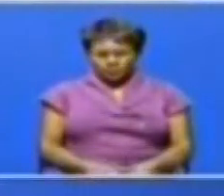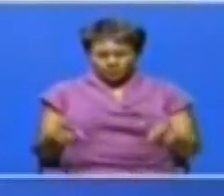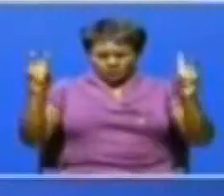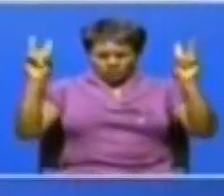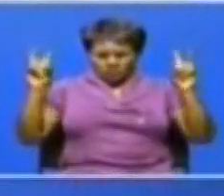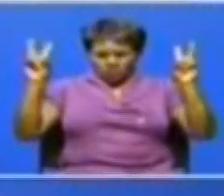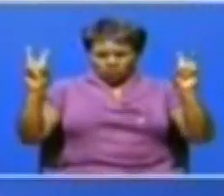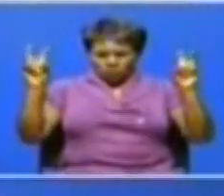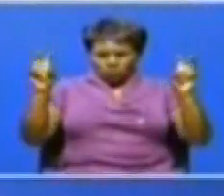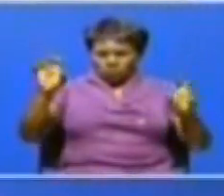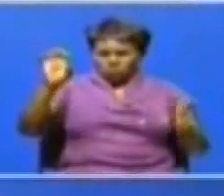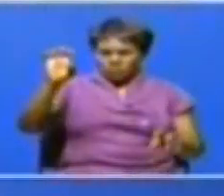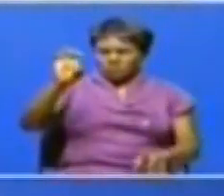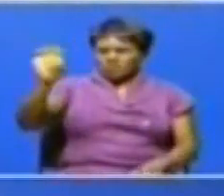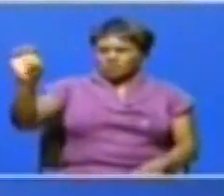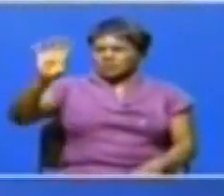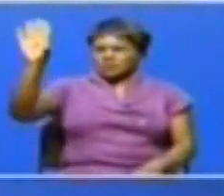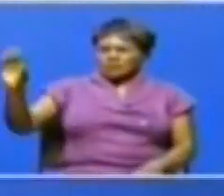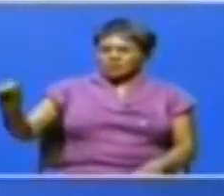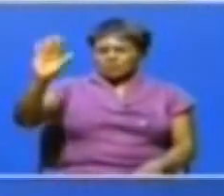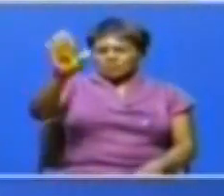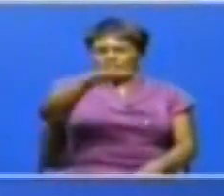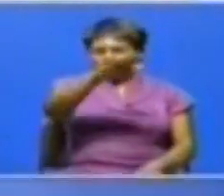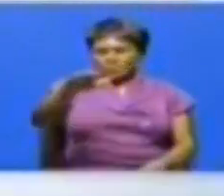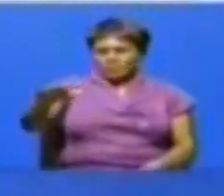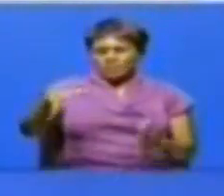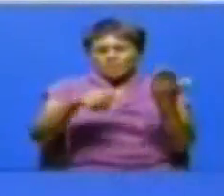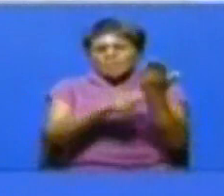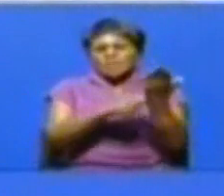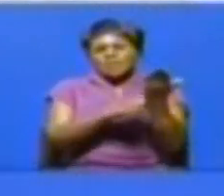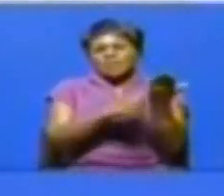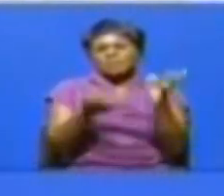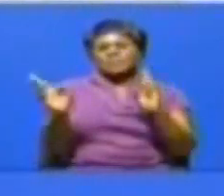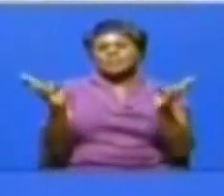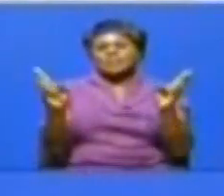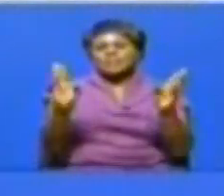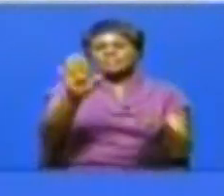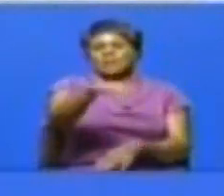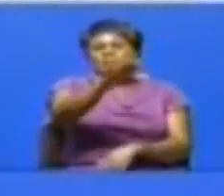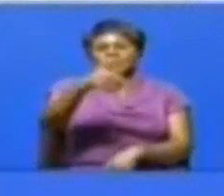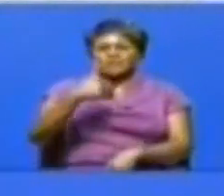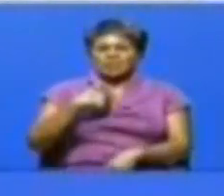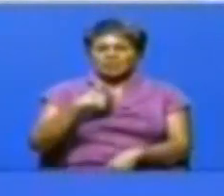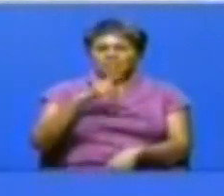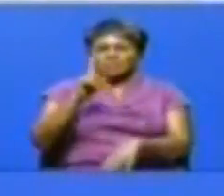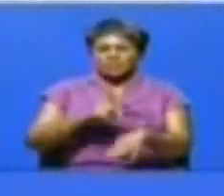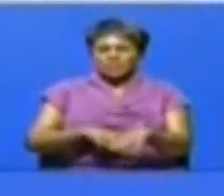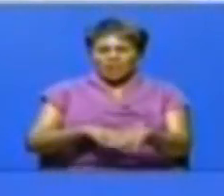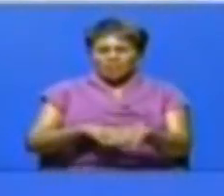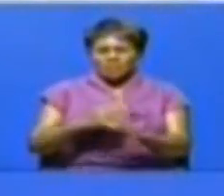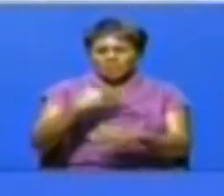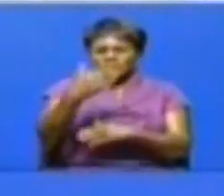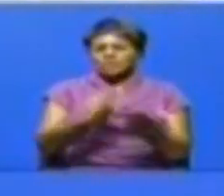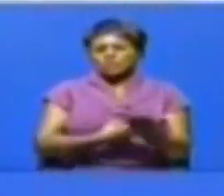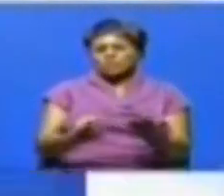Swala ya wabunge wa IALA, East African Legislative Assembly, hiyo tu majina bado iko tayari kwa bunge. Hii bunge ikikuwa convene next week,